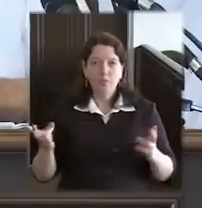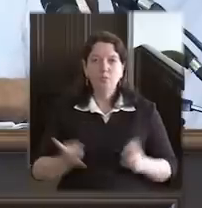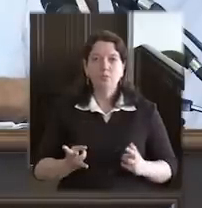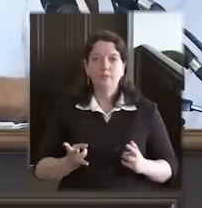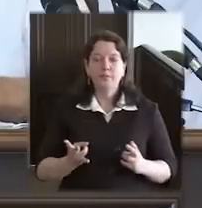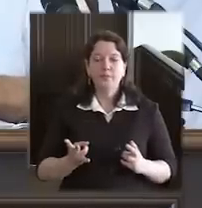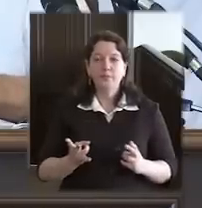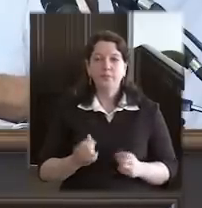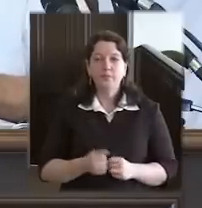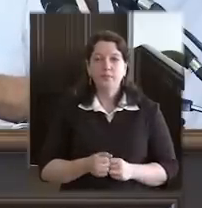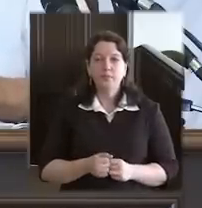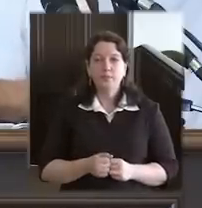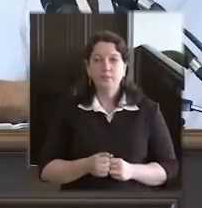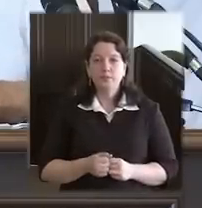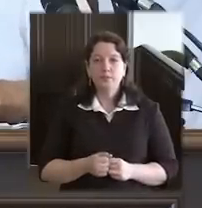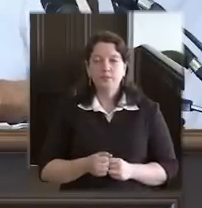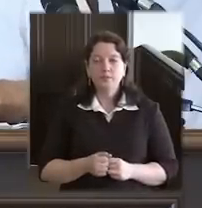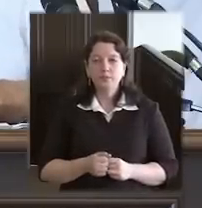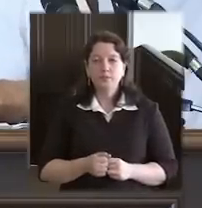чрезвычайно важно.